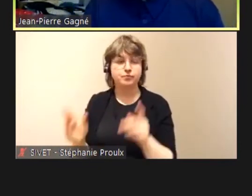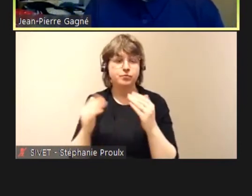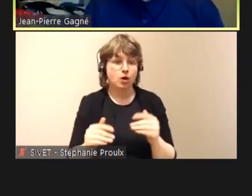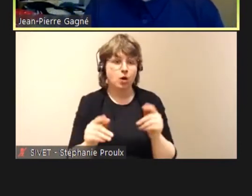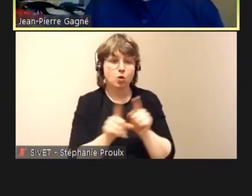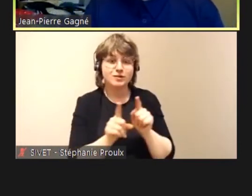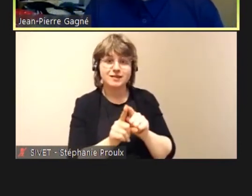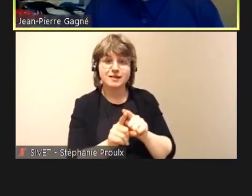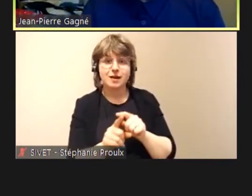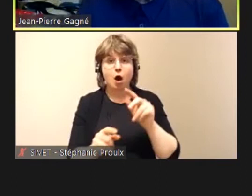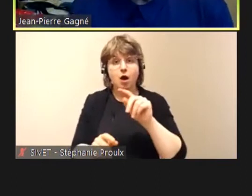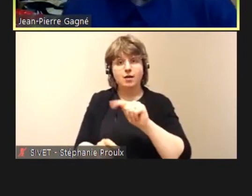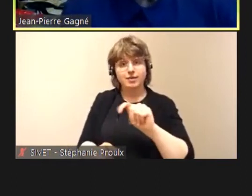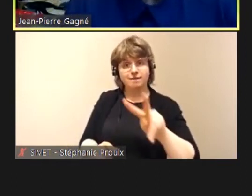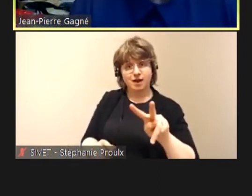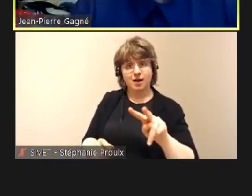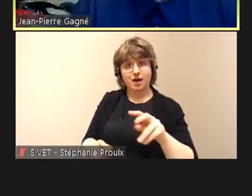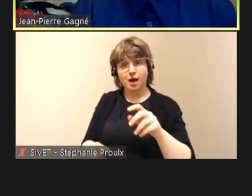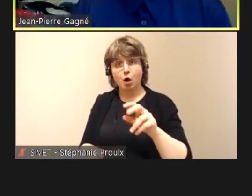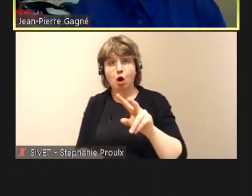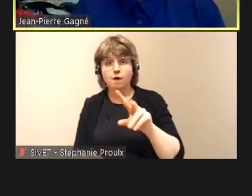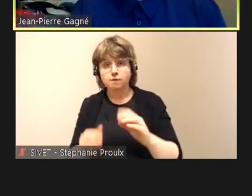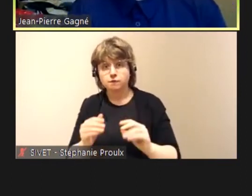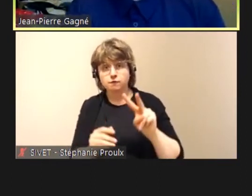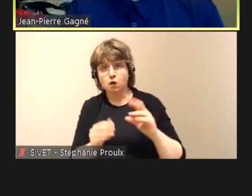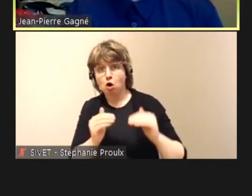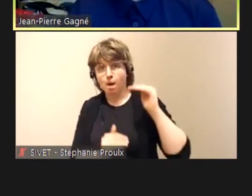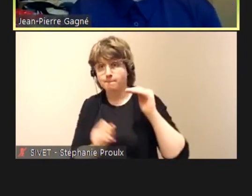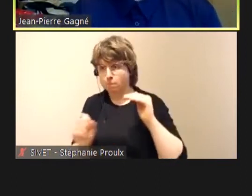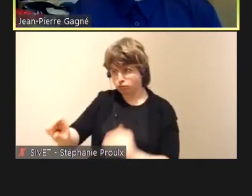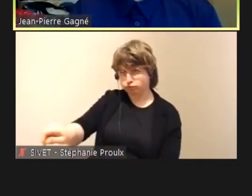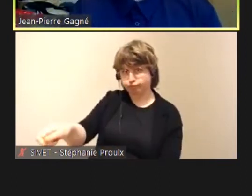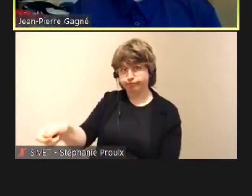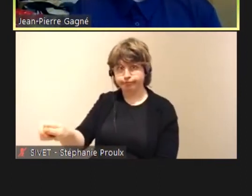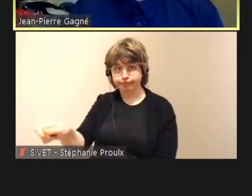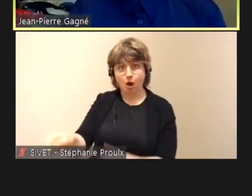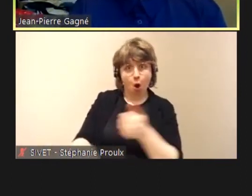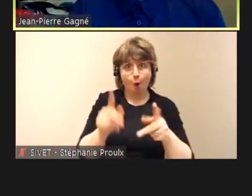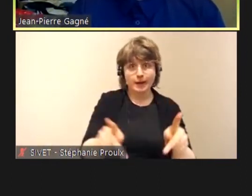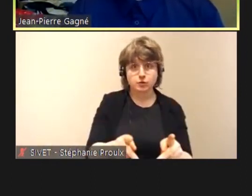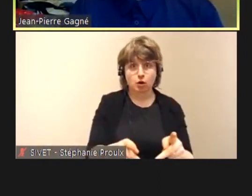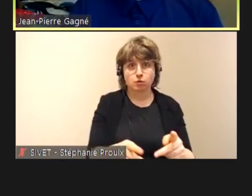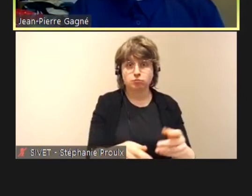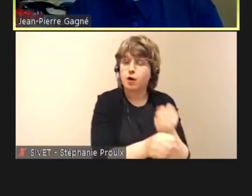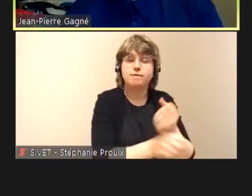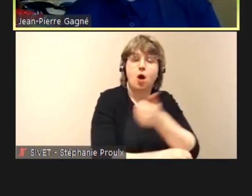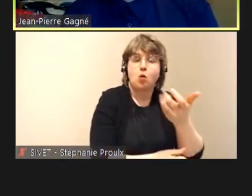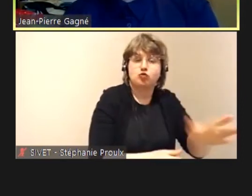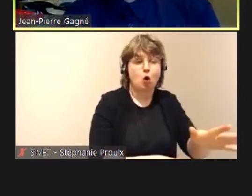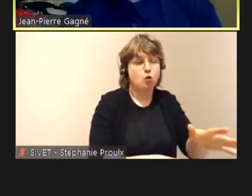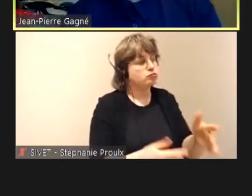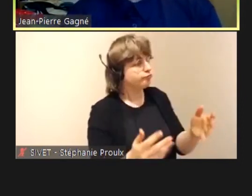le volume de la télévision pour que ça fonctionne pour elle sans que ça dérange les personnes qui écoutent la télévision avec